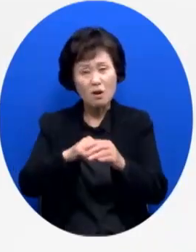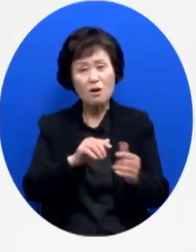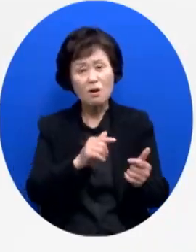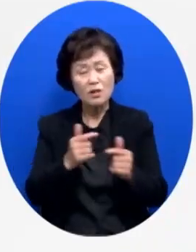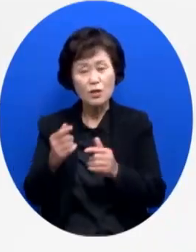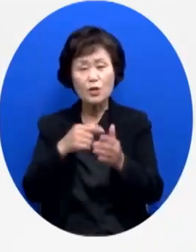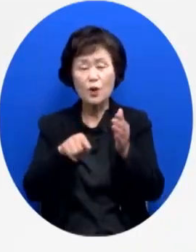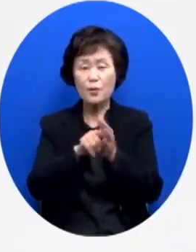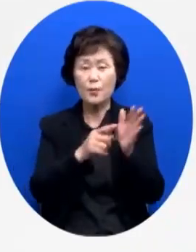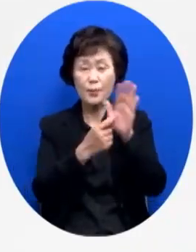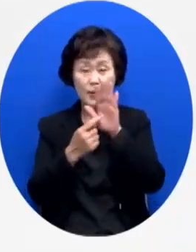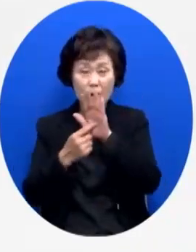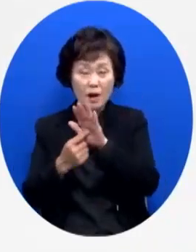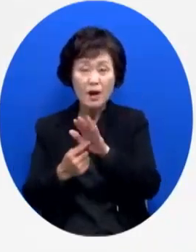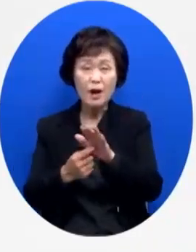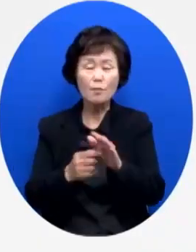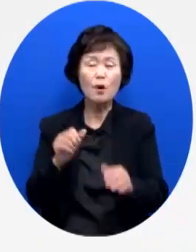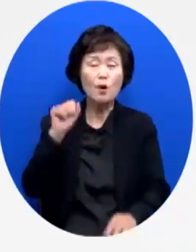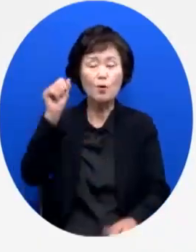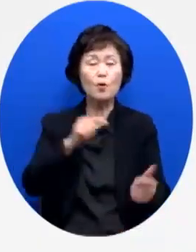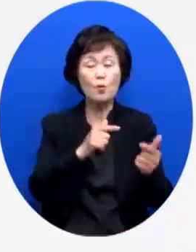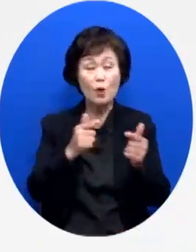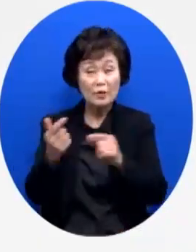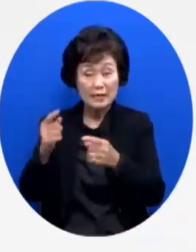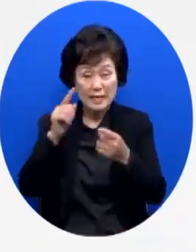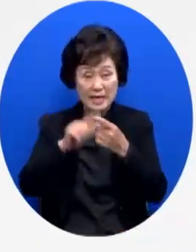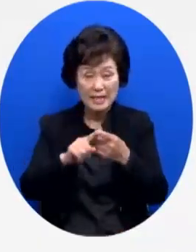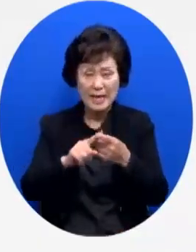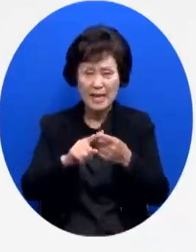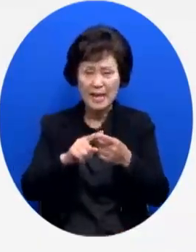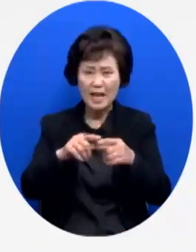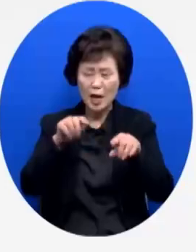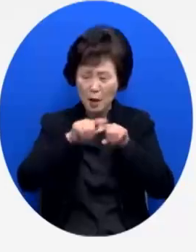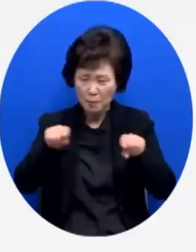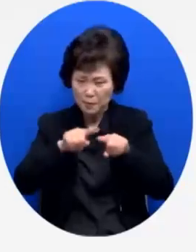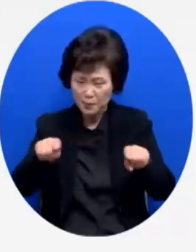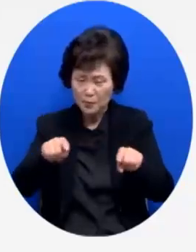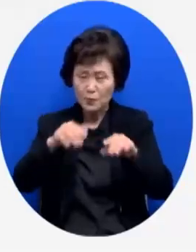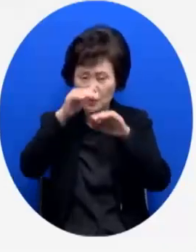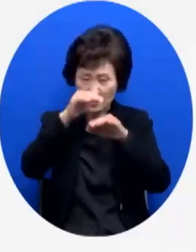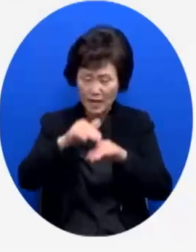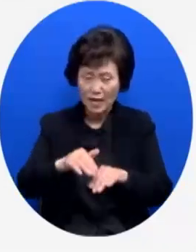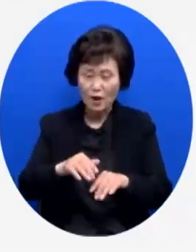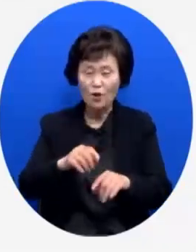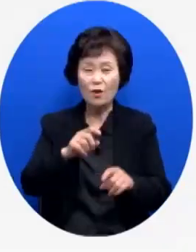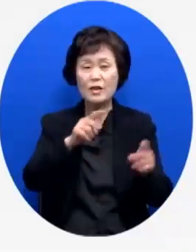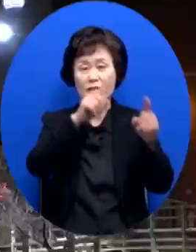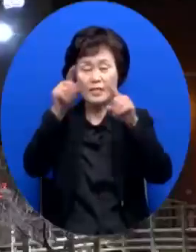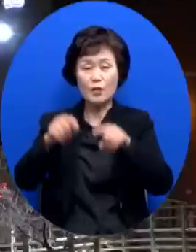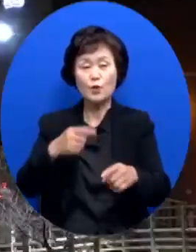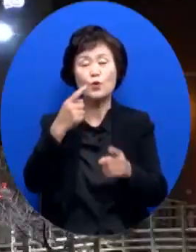한편 교육감 선거 후보들의 정책을 분석한 자료를 전국교회에 배포할 계획입니다.